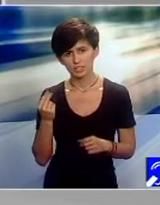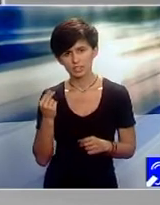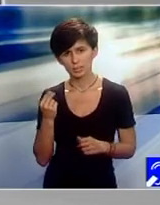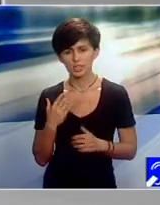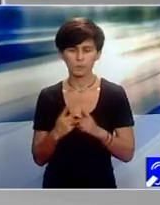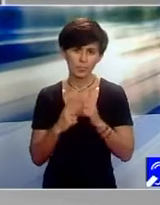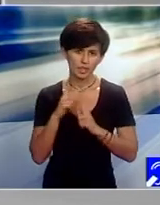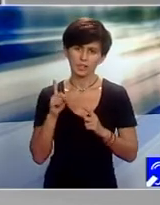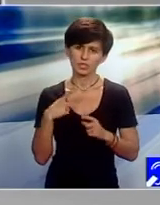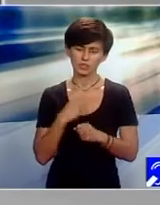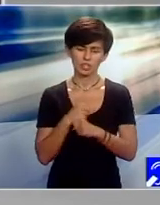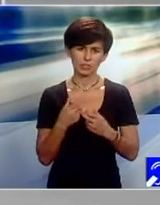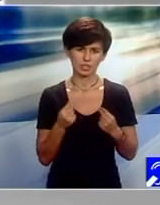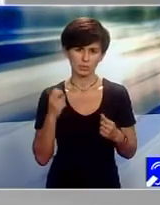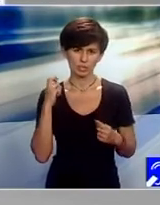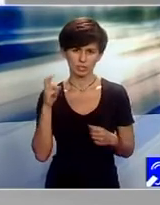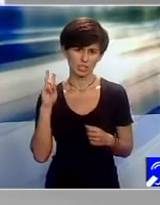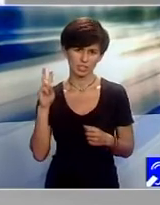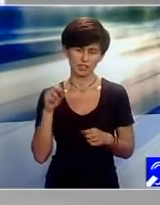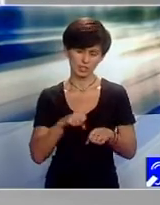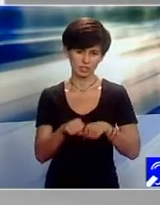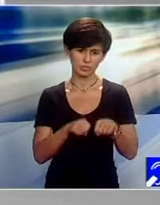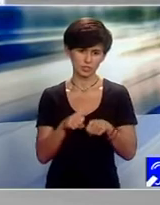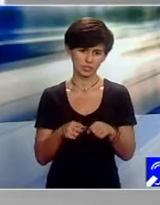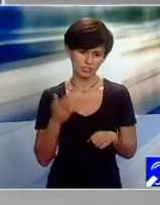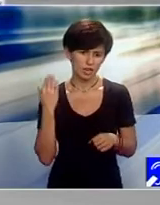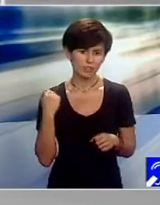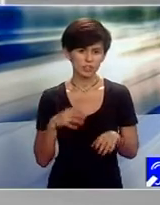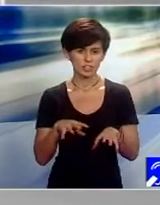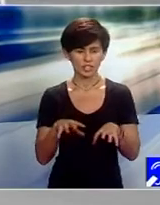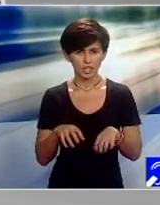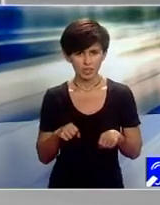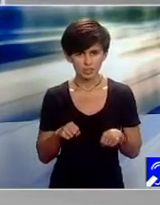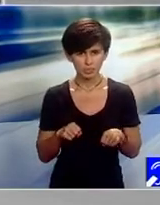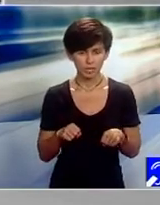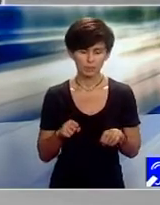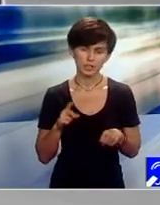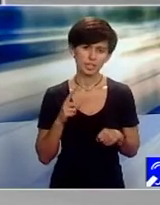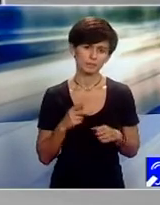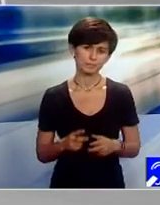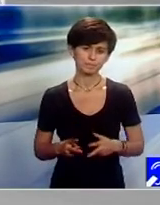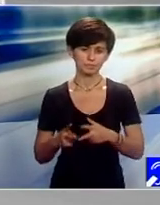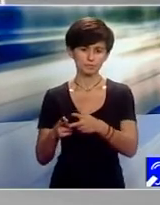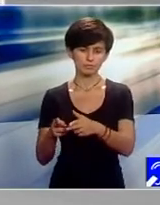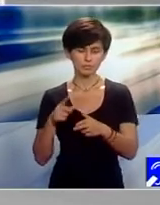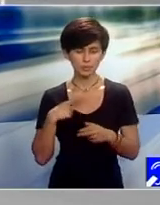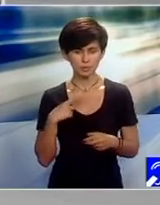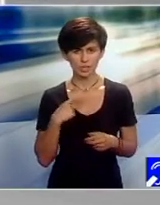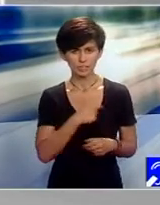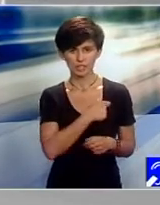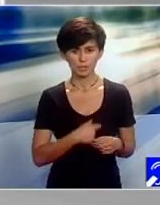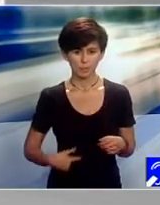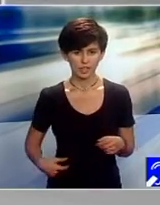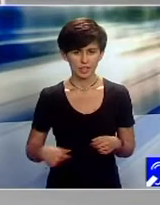să se poată devansa. Asta era acceptabilă până de curând, banda existentă de la primărie până în cartierul Mărăști,